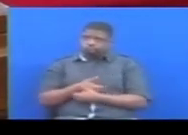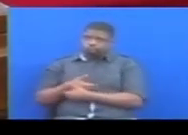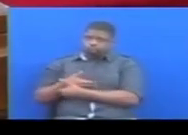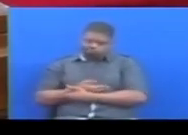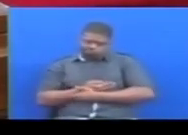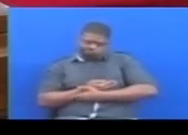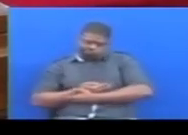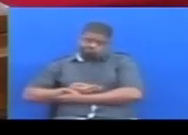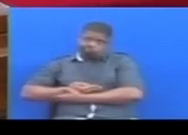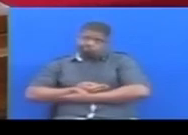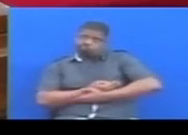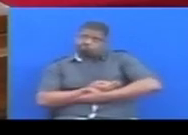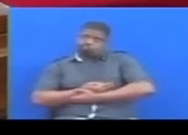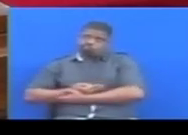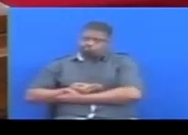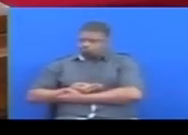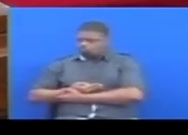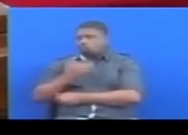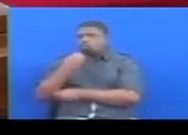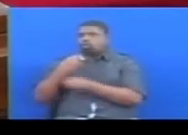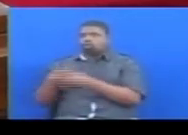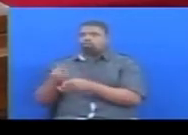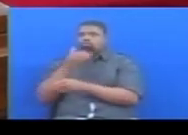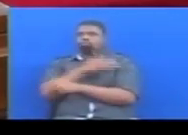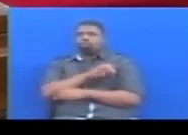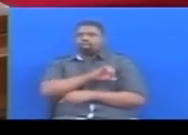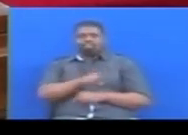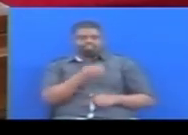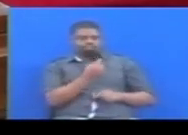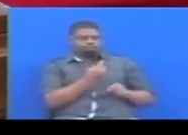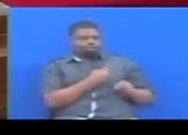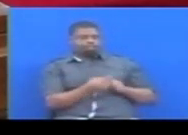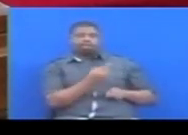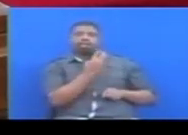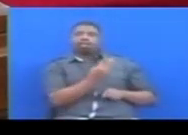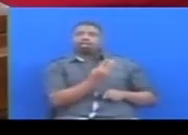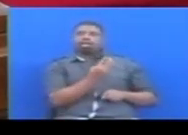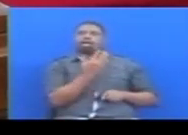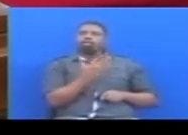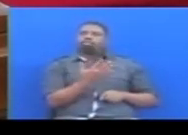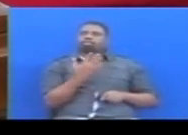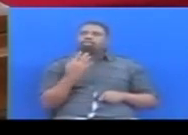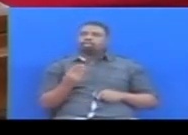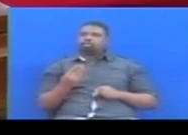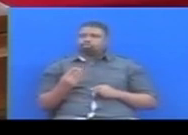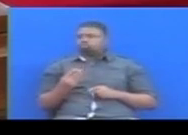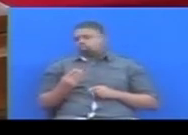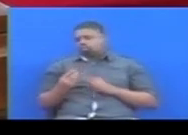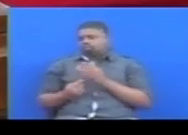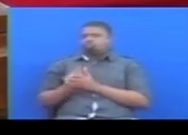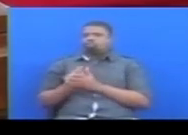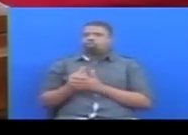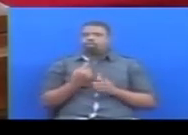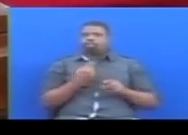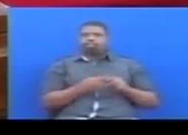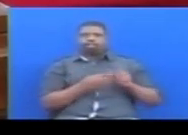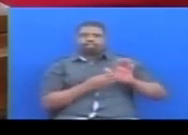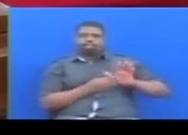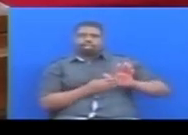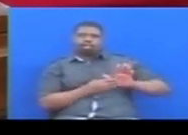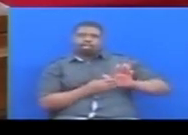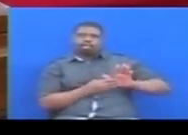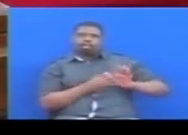kwa maana ya madaktari na wauguzi 1453 kutoka vituo vya kutolea huduma 653 katika mikoa ya